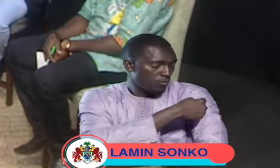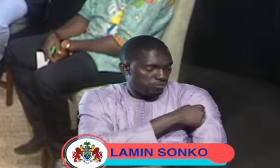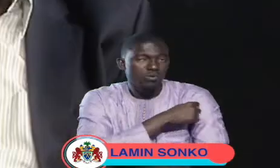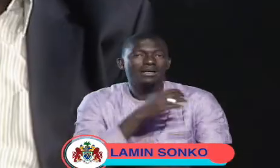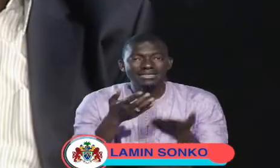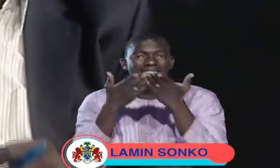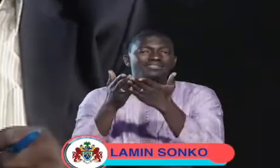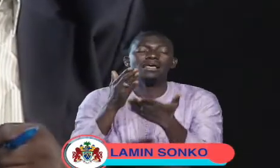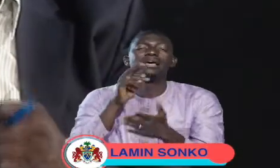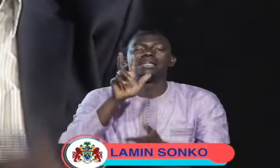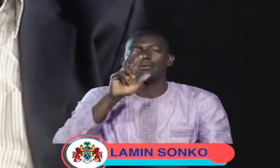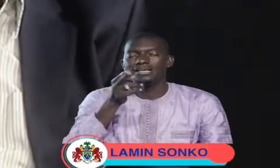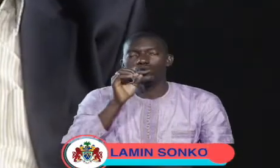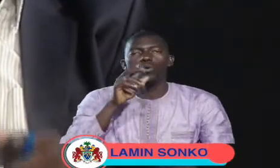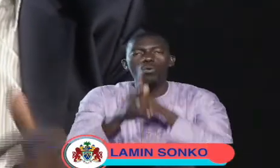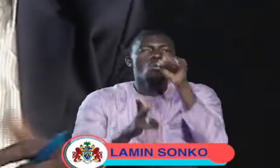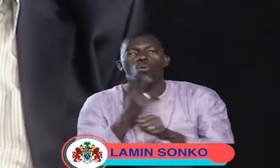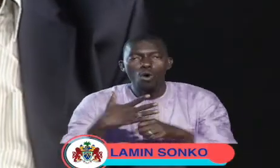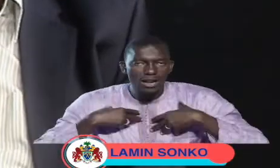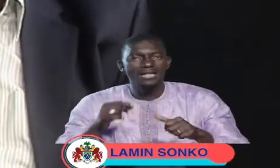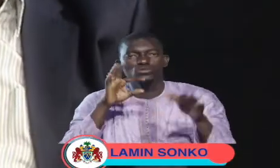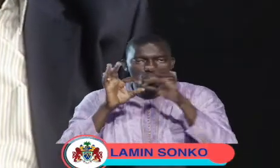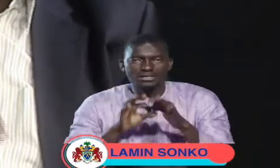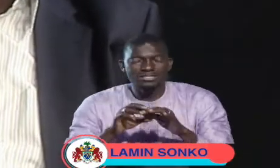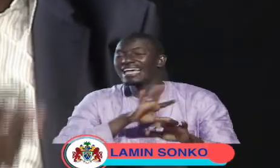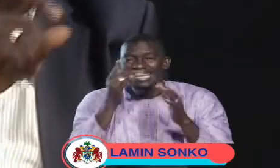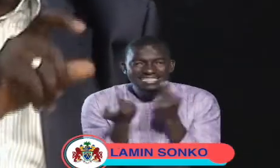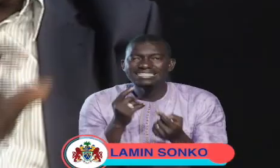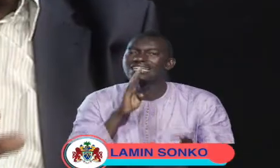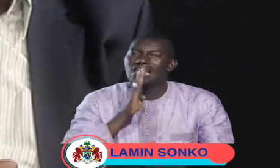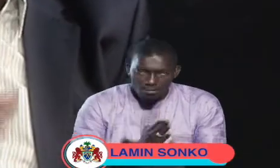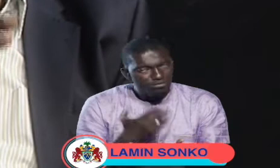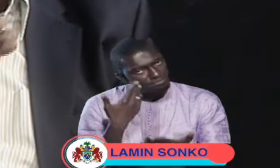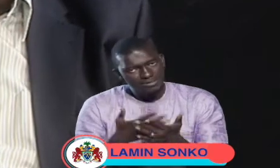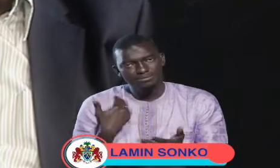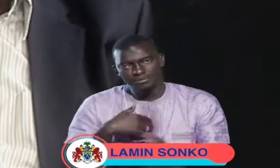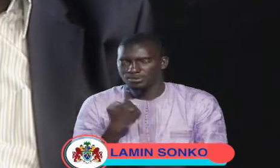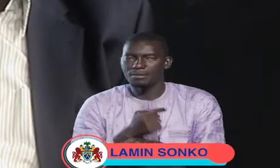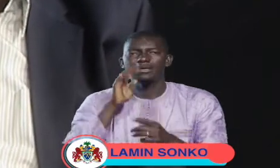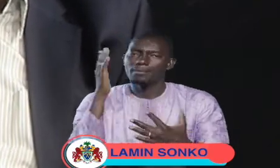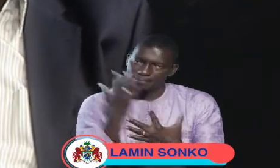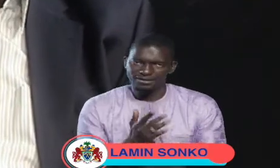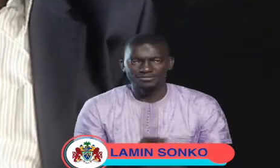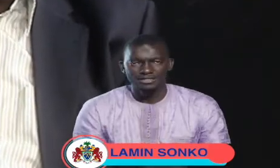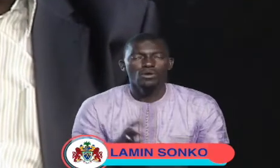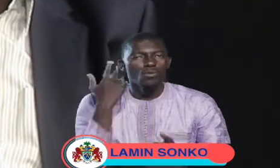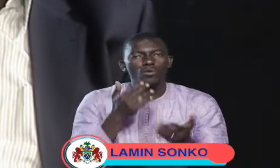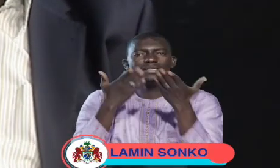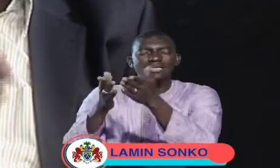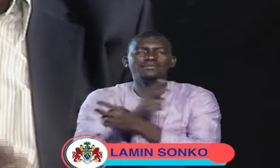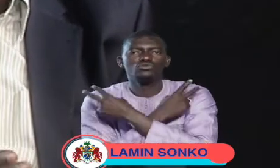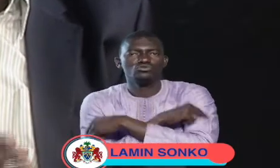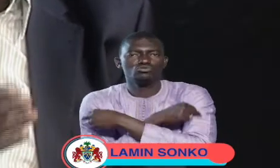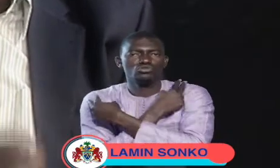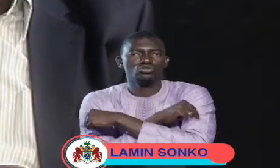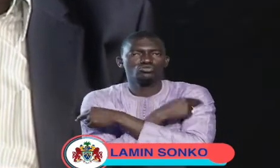wara jox ñu ñun sen luñu approve dañ ko gëm buñ waxe buñ ko approve pare ñu jox xano wako jëne ba ñom tamit dang